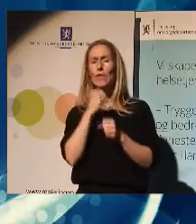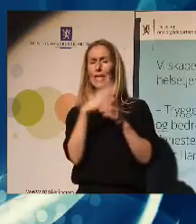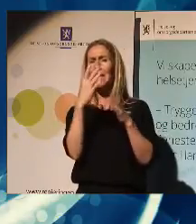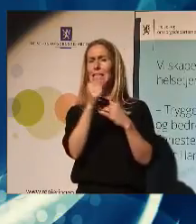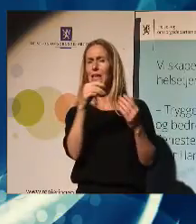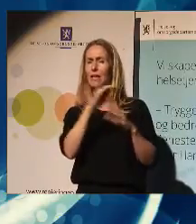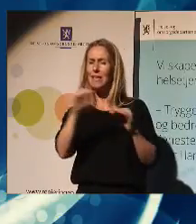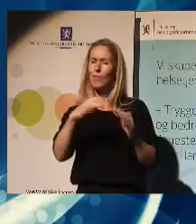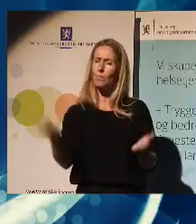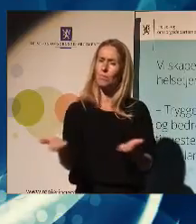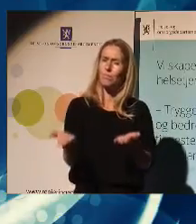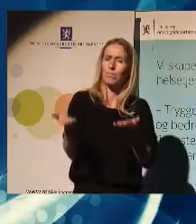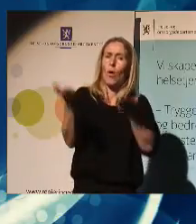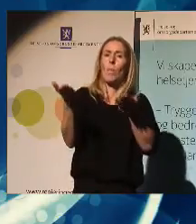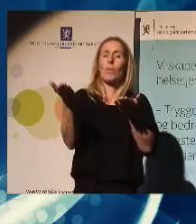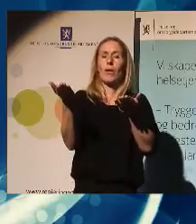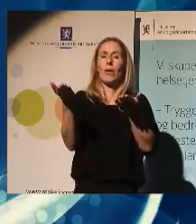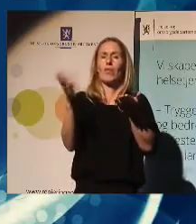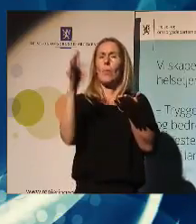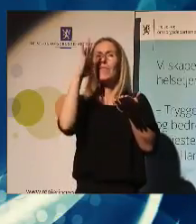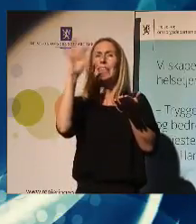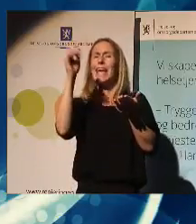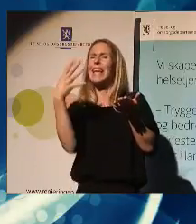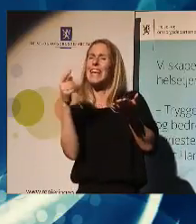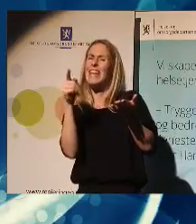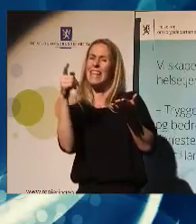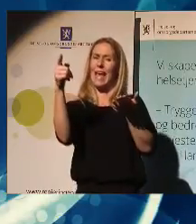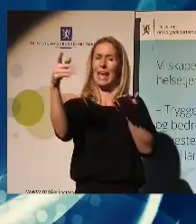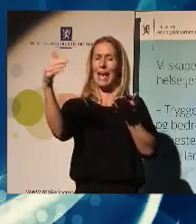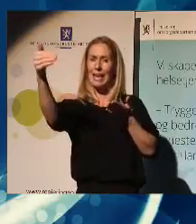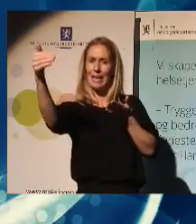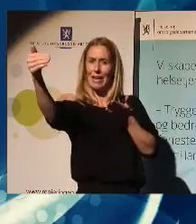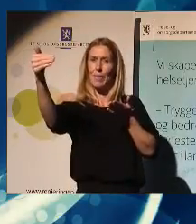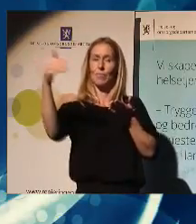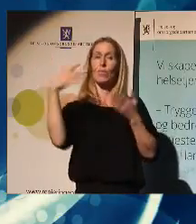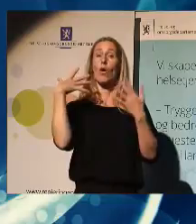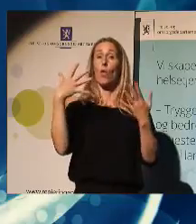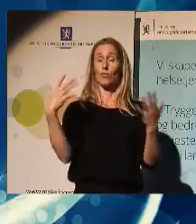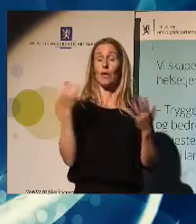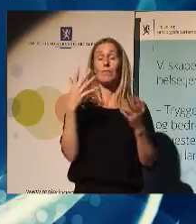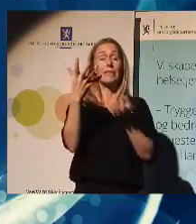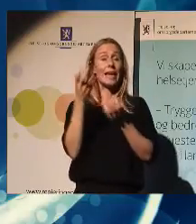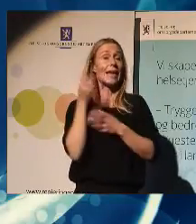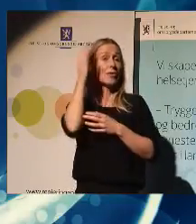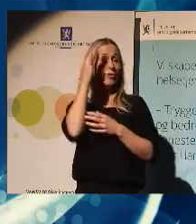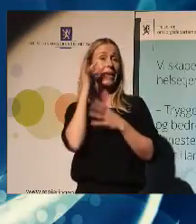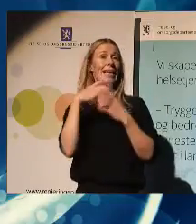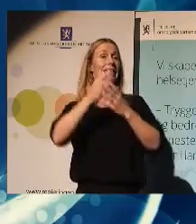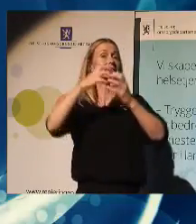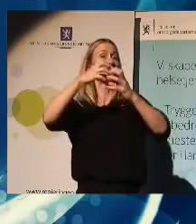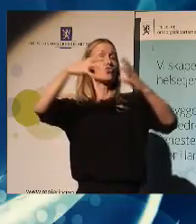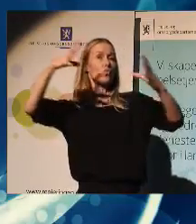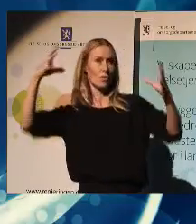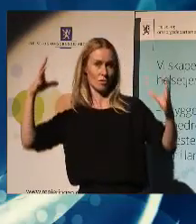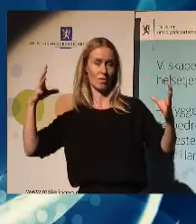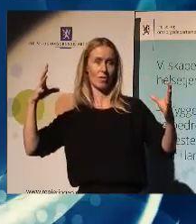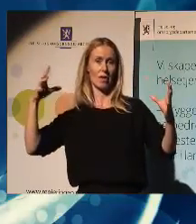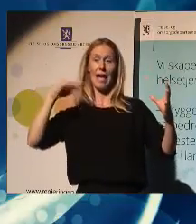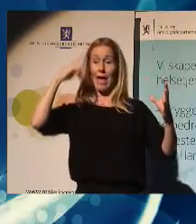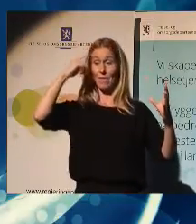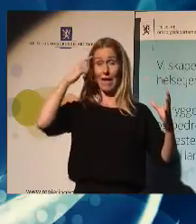opp, så må vi tenke litt lenger, og jeg tror at vi ofte trenger å tenke i stort. Jeg vet noe om